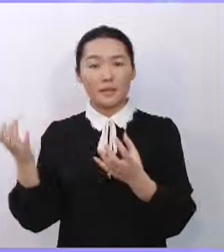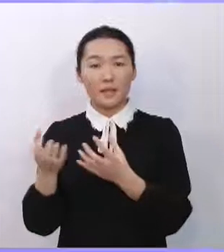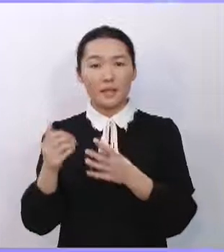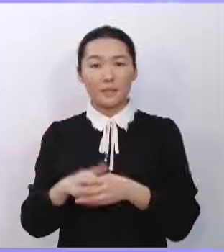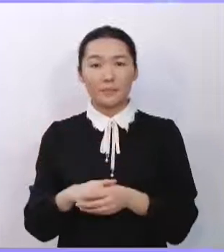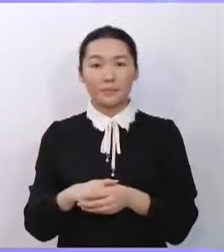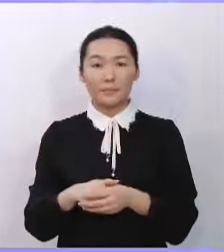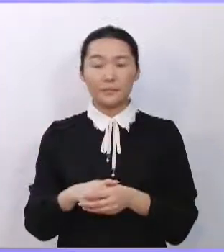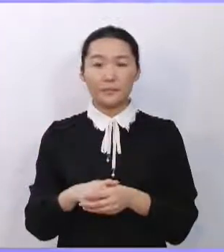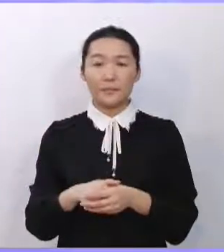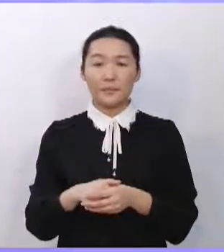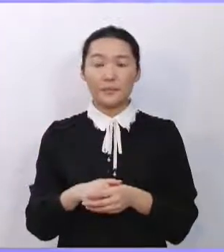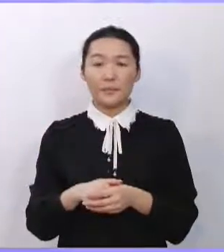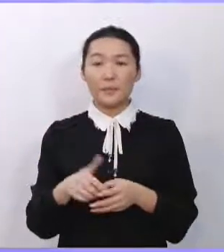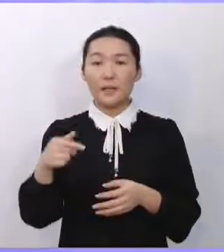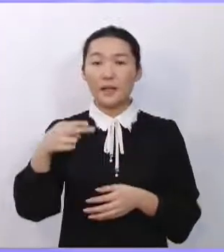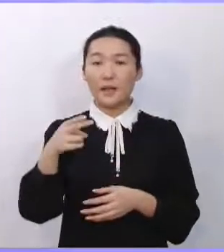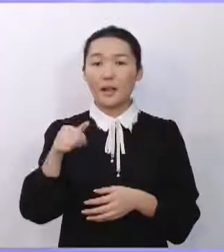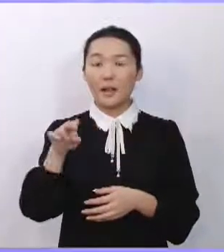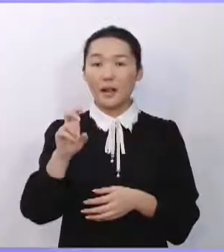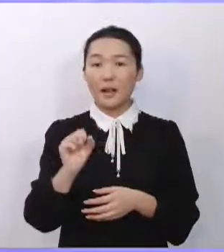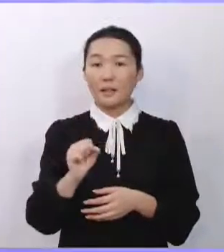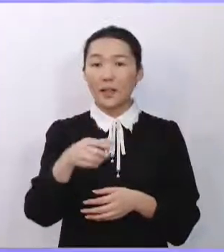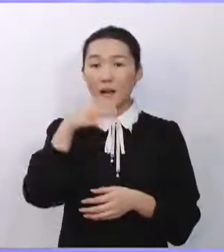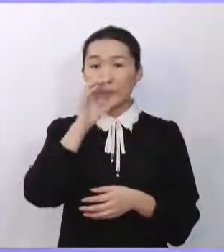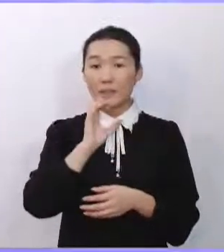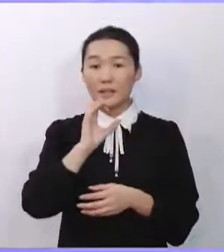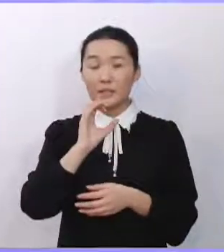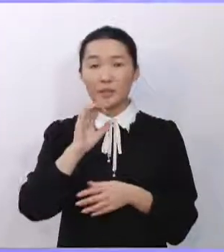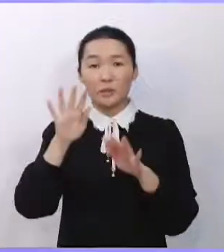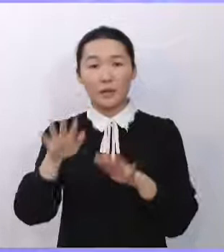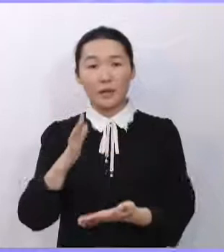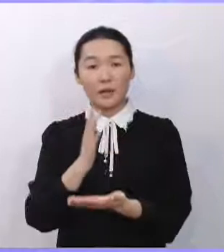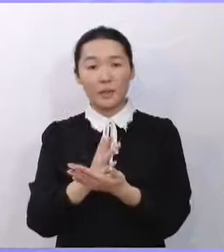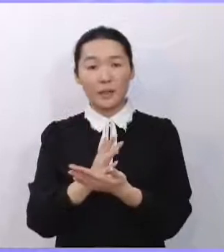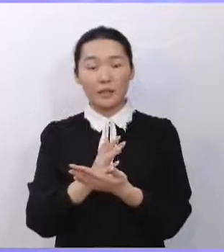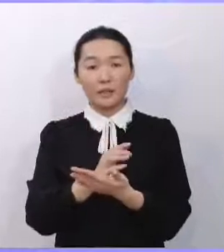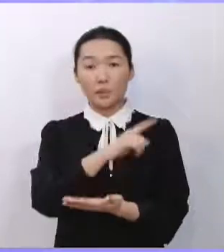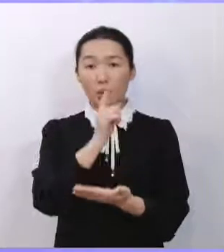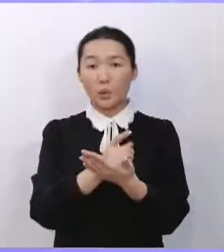Кайда кымыз ичүү жайлары бар? Деген суроолорго жооп издейбиз.